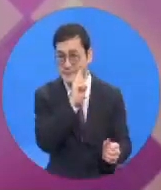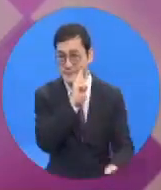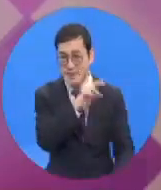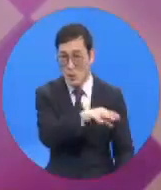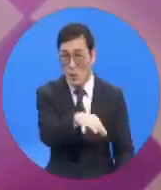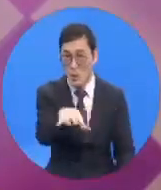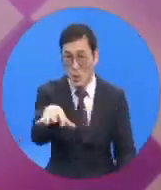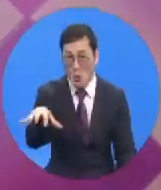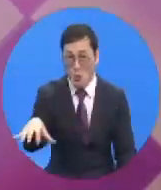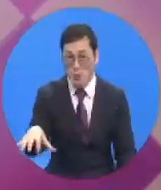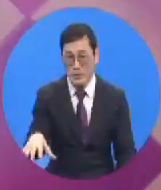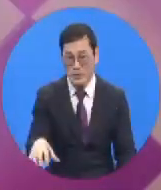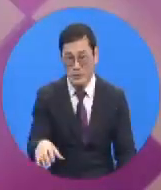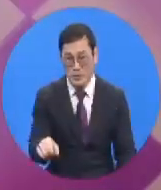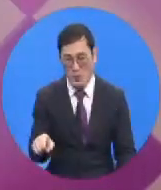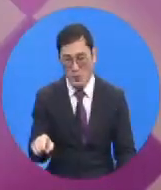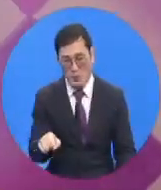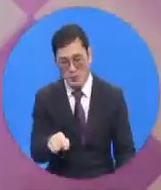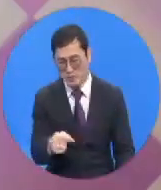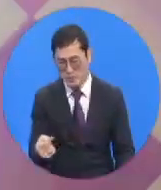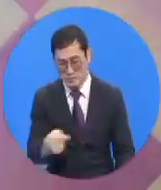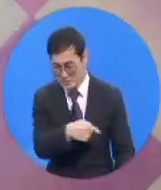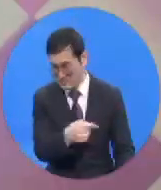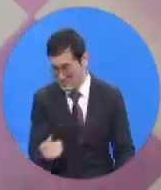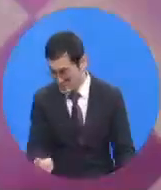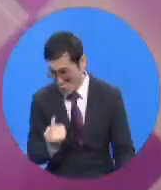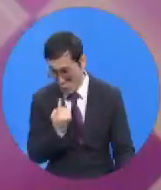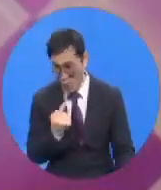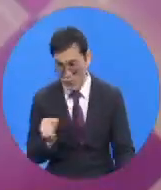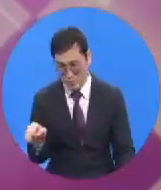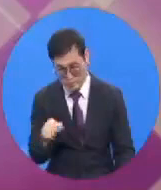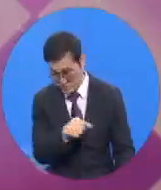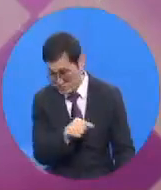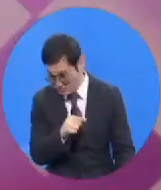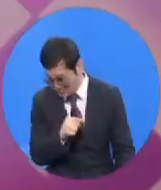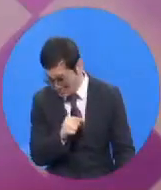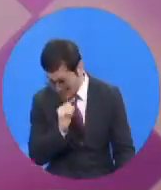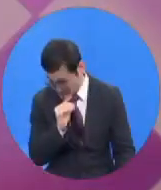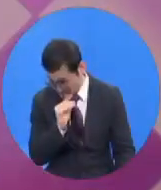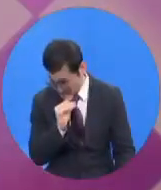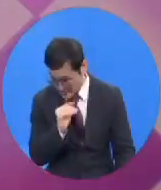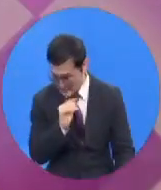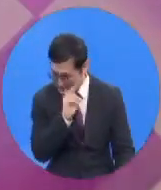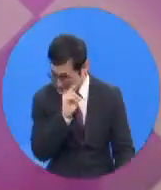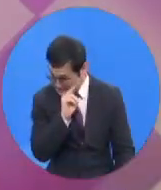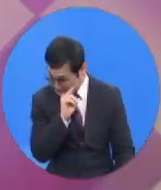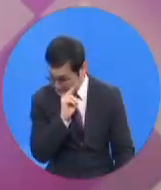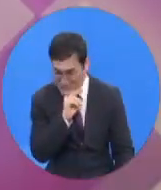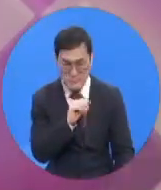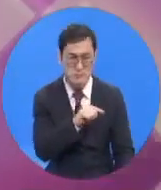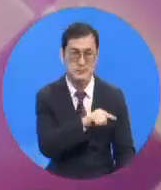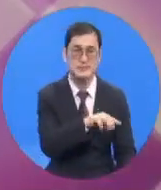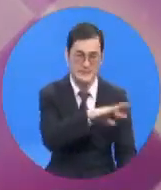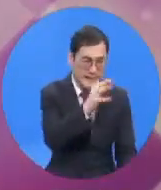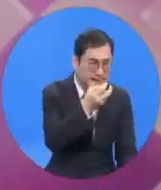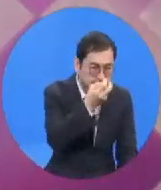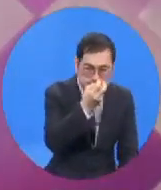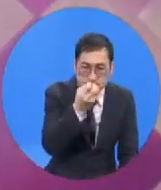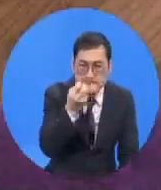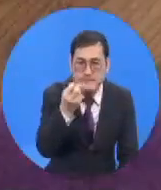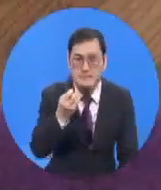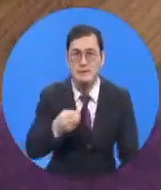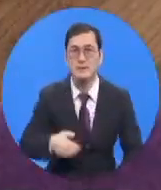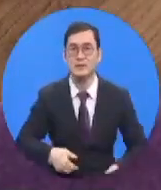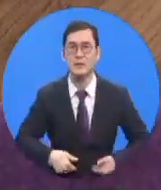다 찾아다니면서 과연 문제가 없는지 다시 한번 면밀하게 체크를 해서 다시 저런 일이 일어나지 않도록 해야 될 것 같아요. 맞습니다.